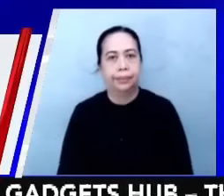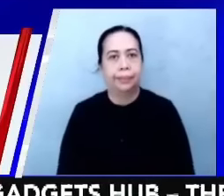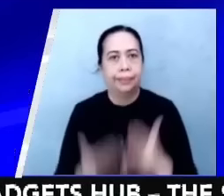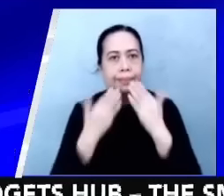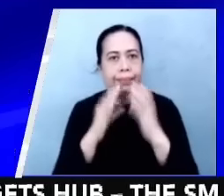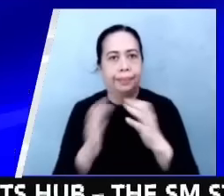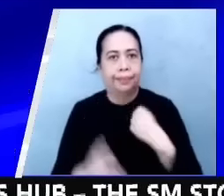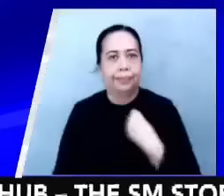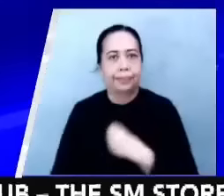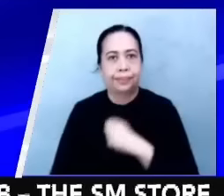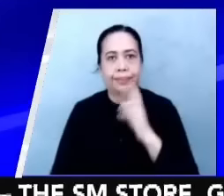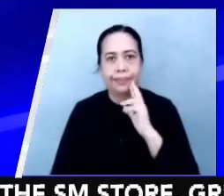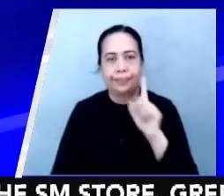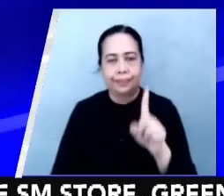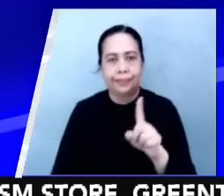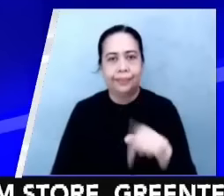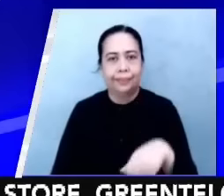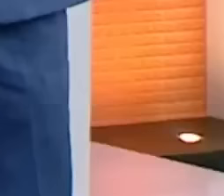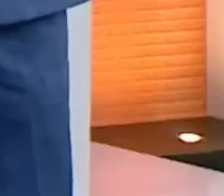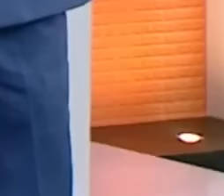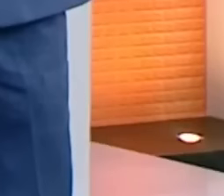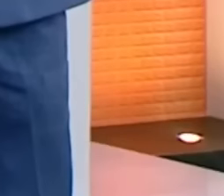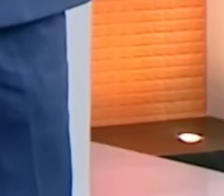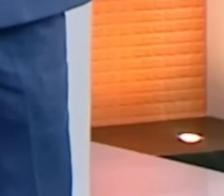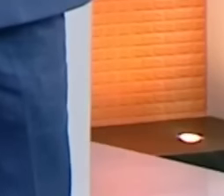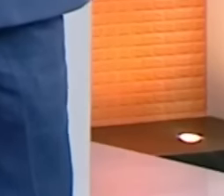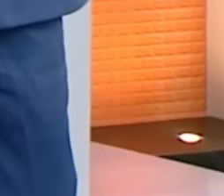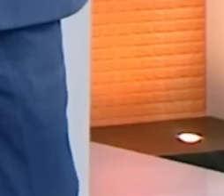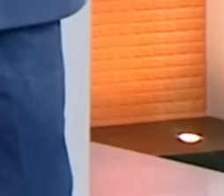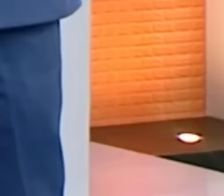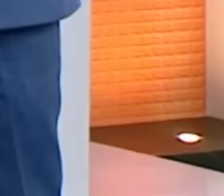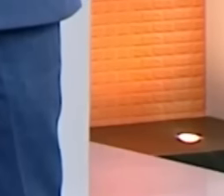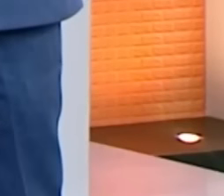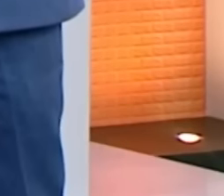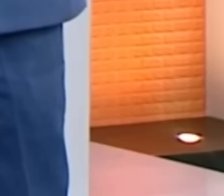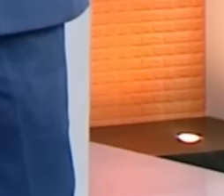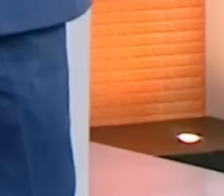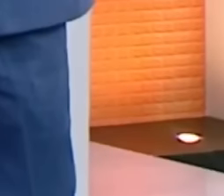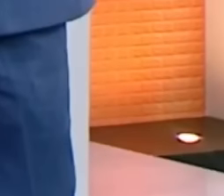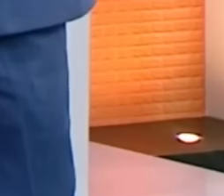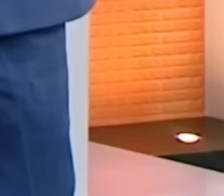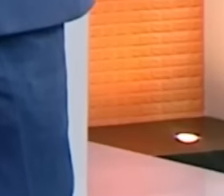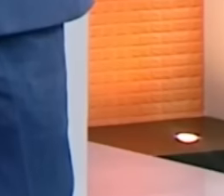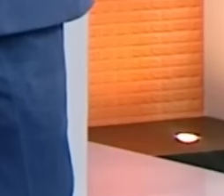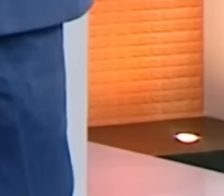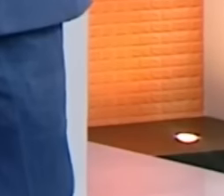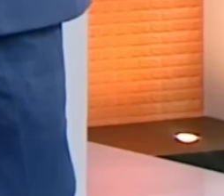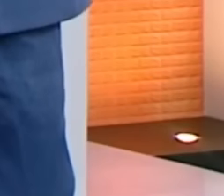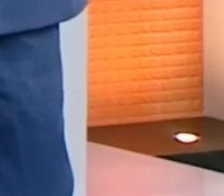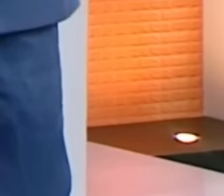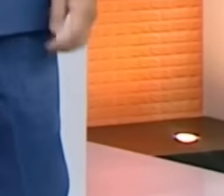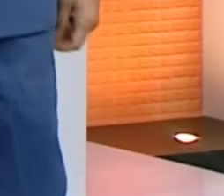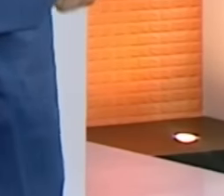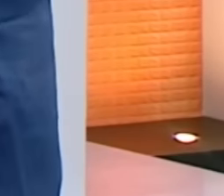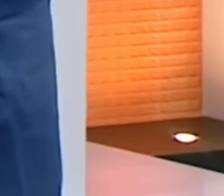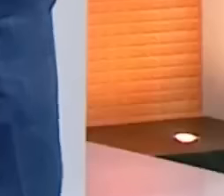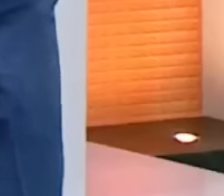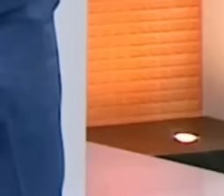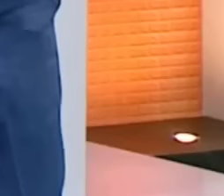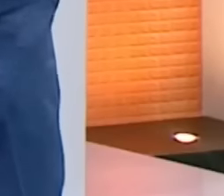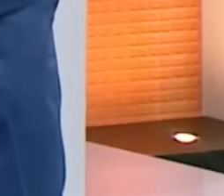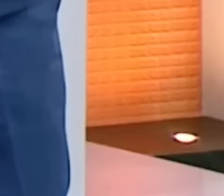Risa Ono po Maraming salamat din po Igan mauna ka sa mga balita mag-subscribe sa GMA integrated news sa